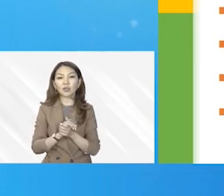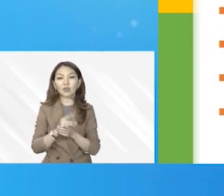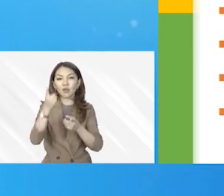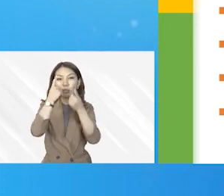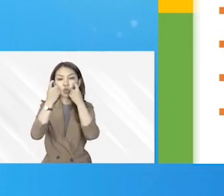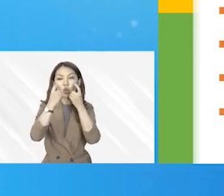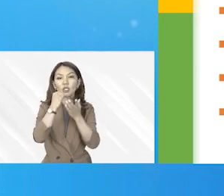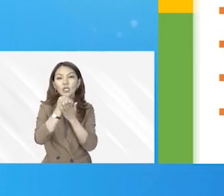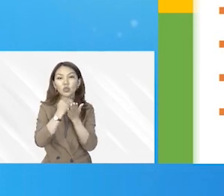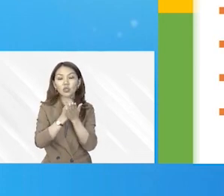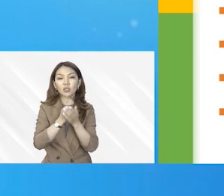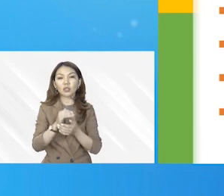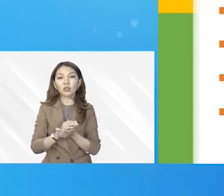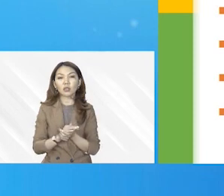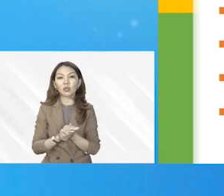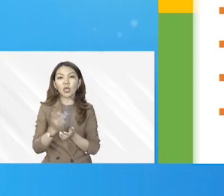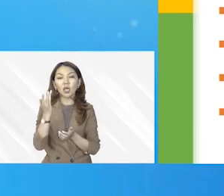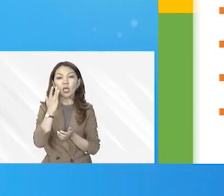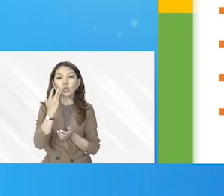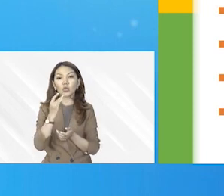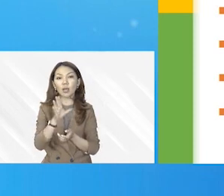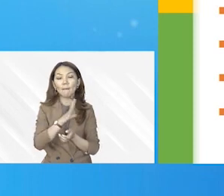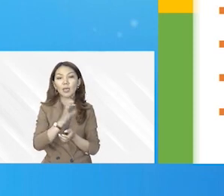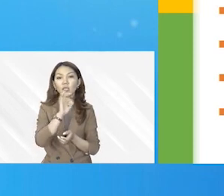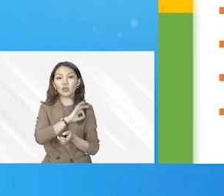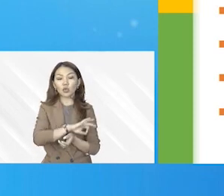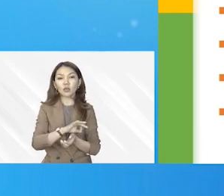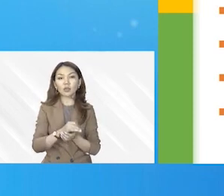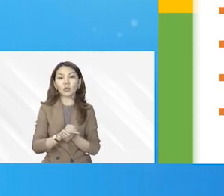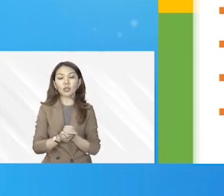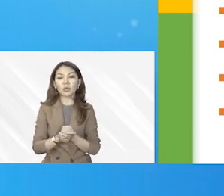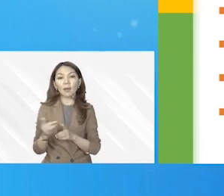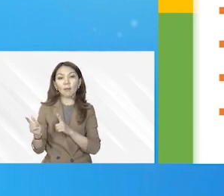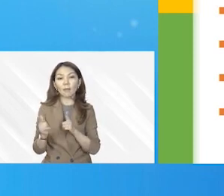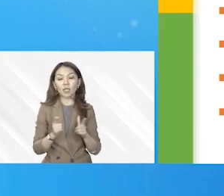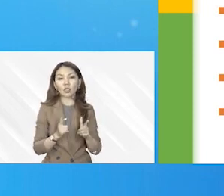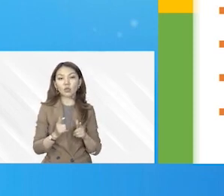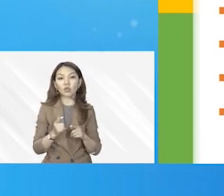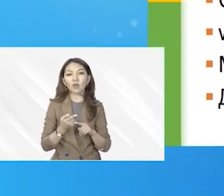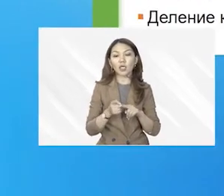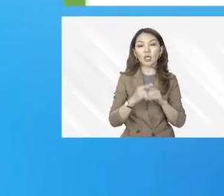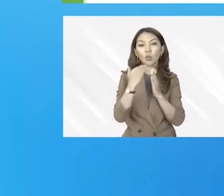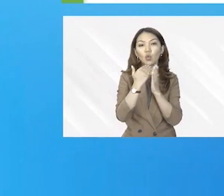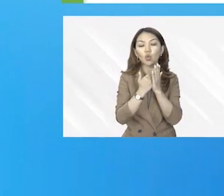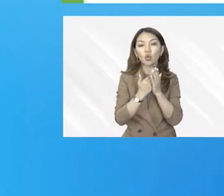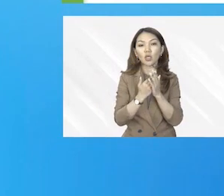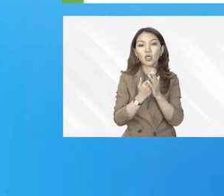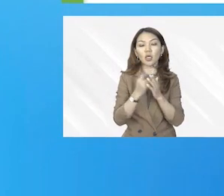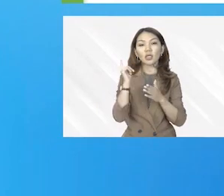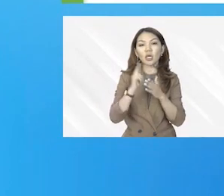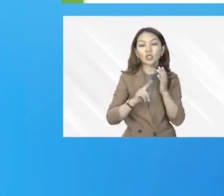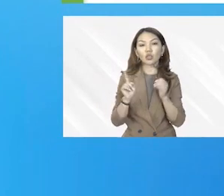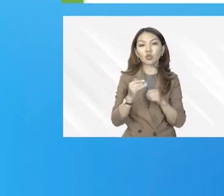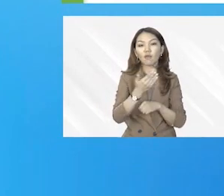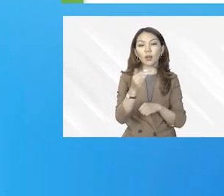на информационные ресурсы, которые были использованы для подготовки к уроку. Надеюсь, вам все